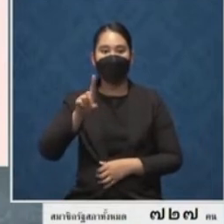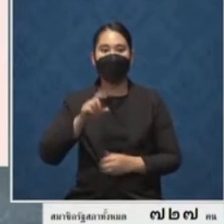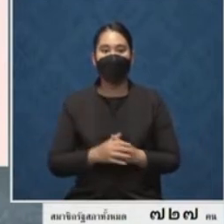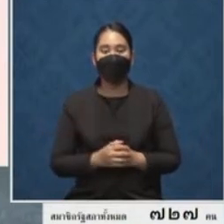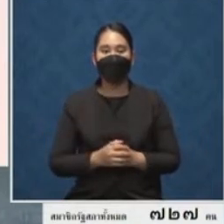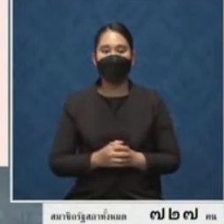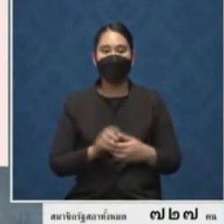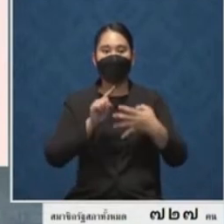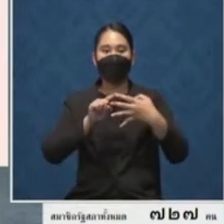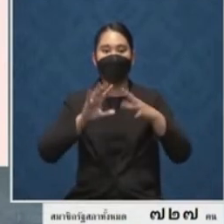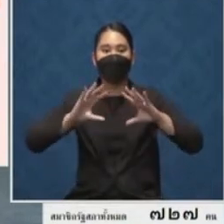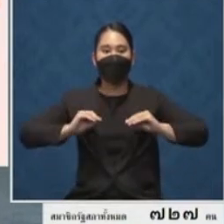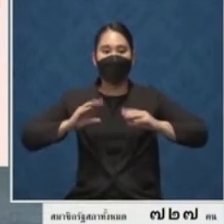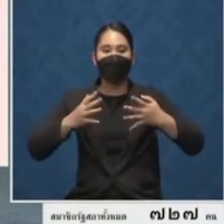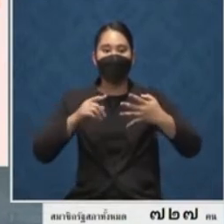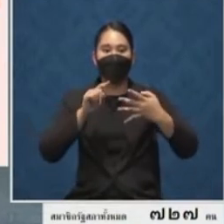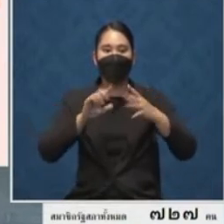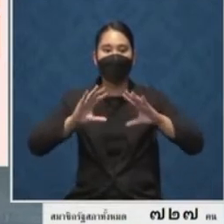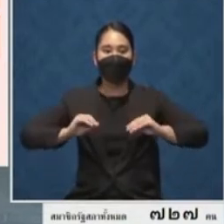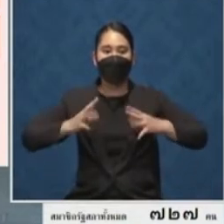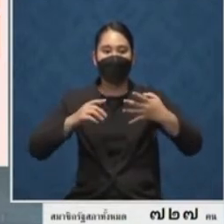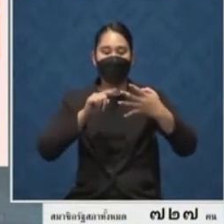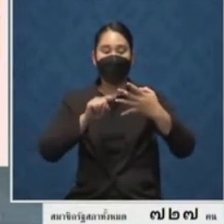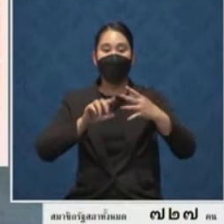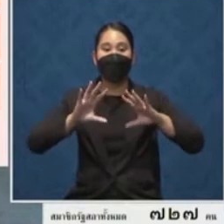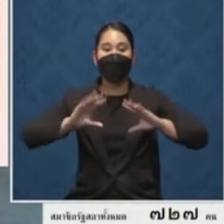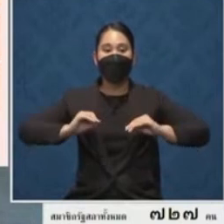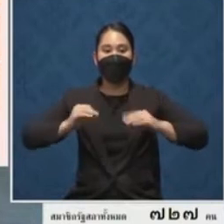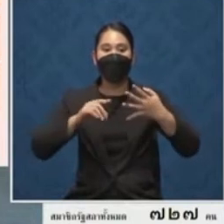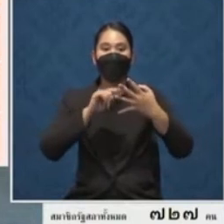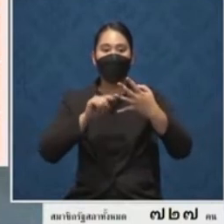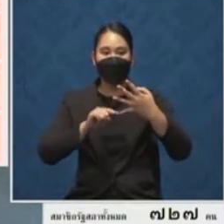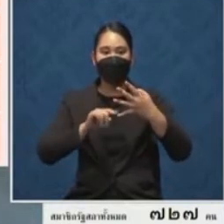หลักการ2ไม่รับหลักการ3ไม่รับหลักการ4ไม่รับหลักการ